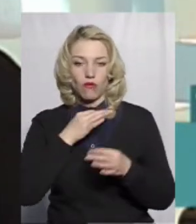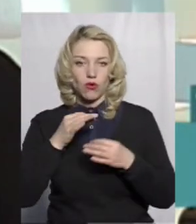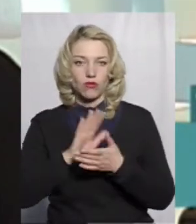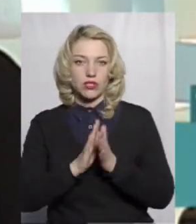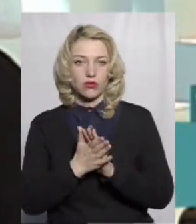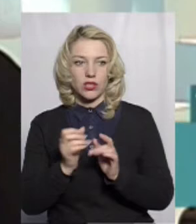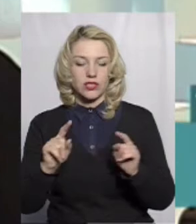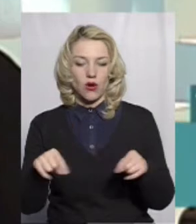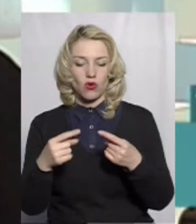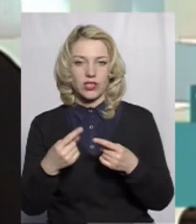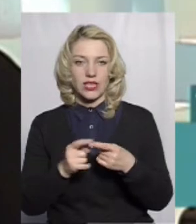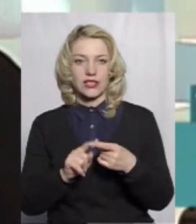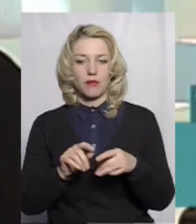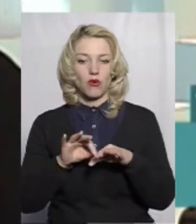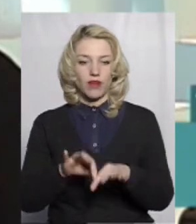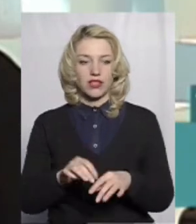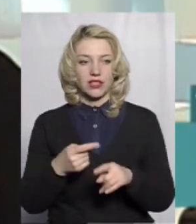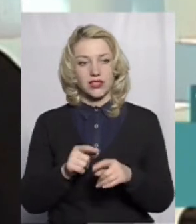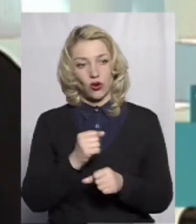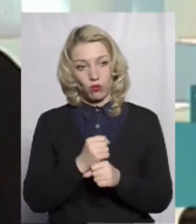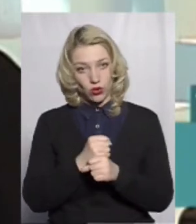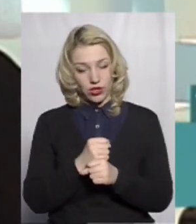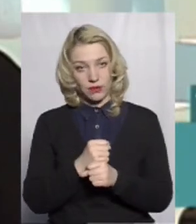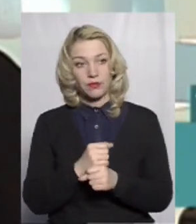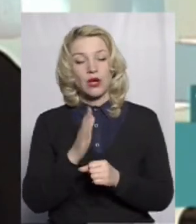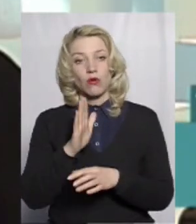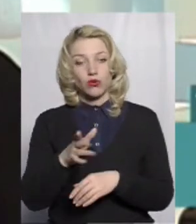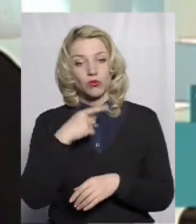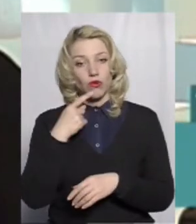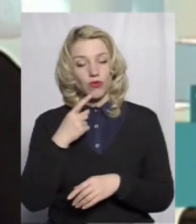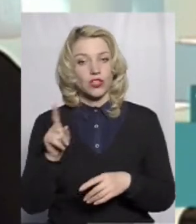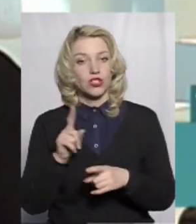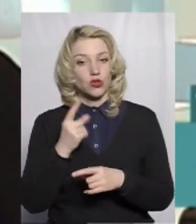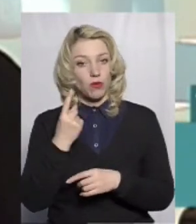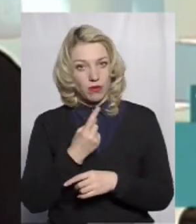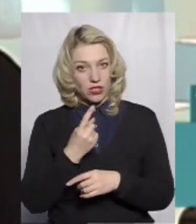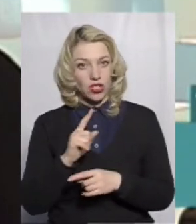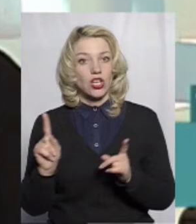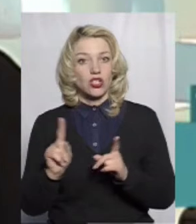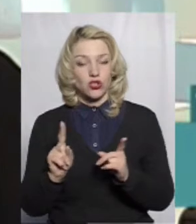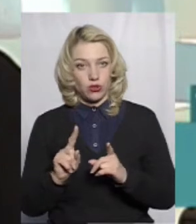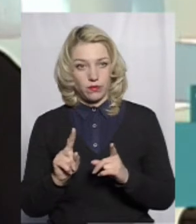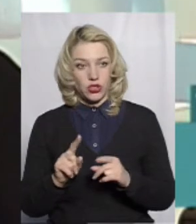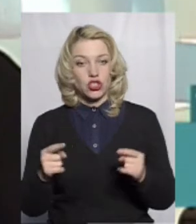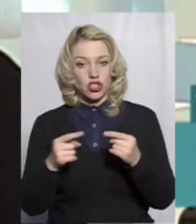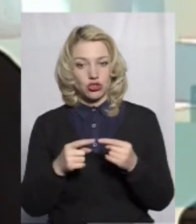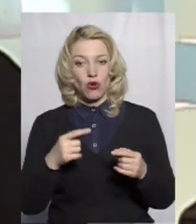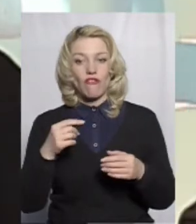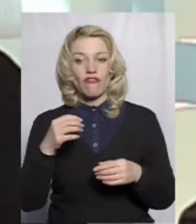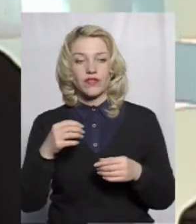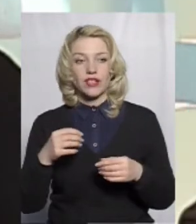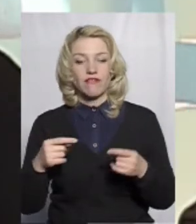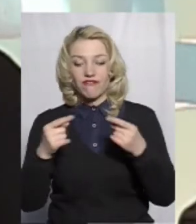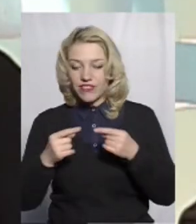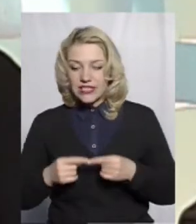ситуацію організації, власне, проведення цієї роботи. Будемо говорити, що, по-перше, для того, щоб чітко визначитись по